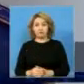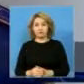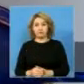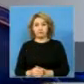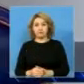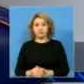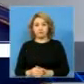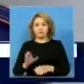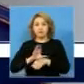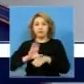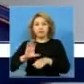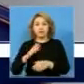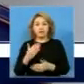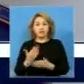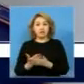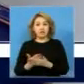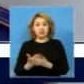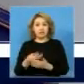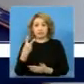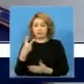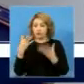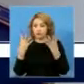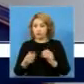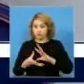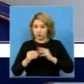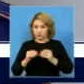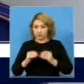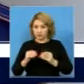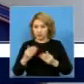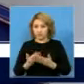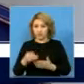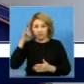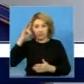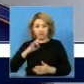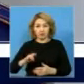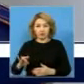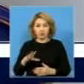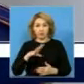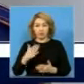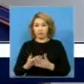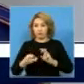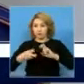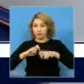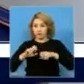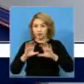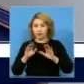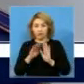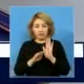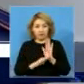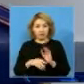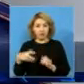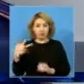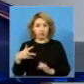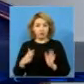Мигрант жедел профилактикалық шарасының екі күн қорытындысы бойынша Қазақстан Республикасының болу ережесін бұзған барлығы 39 адам, оның